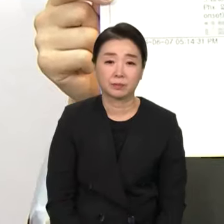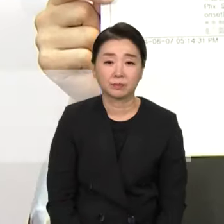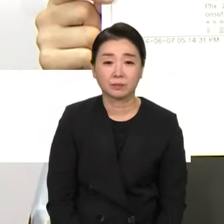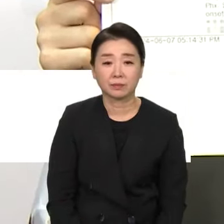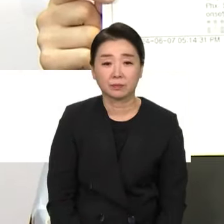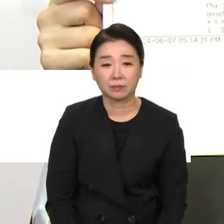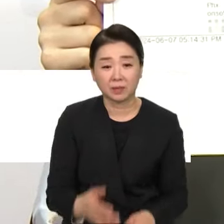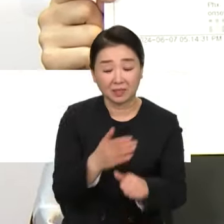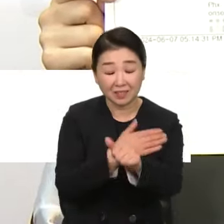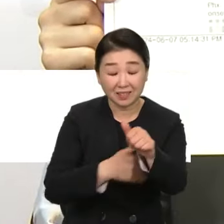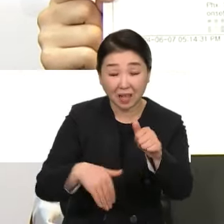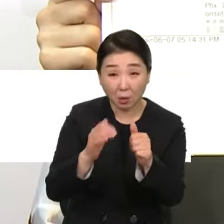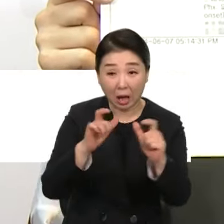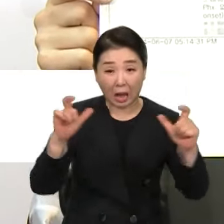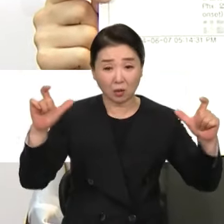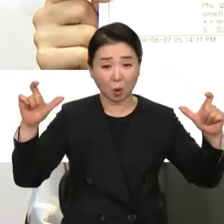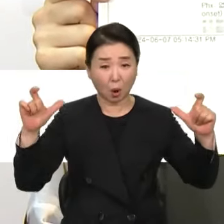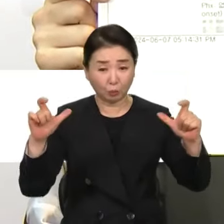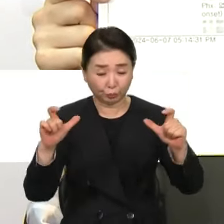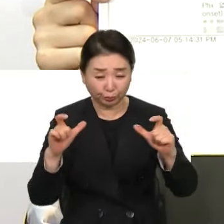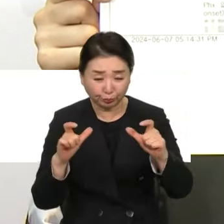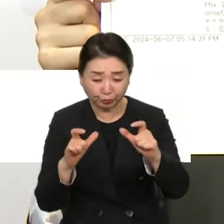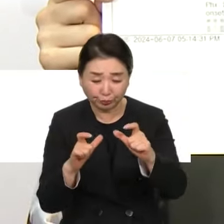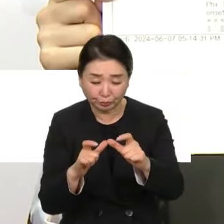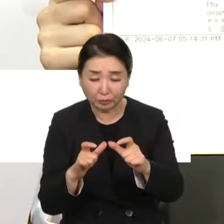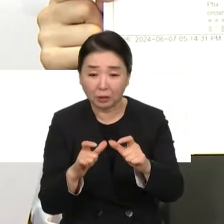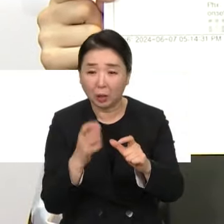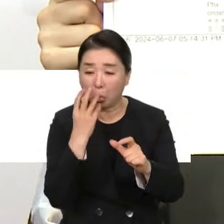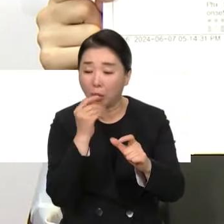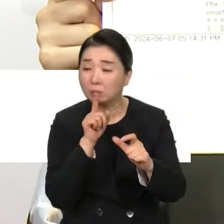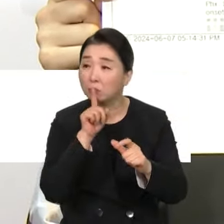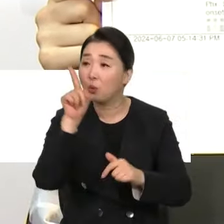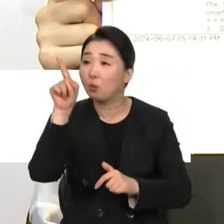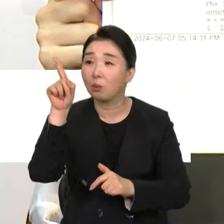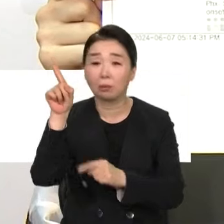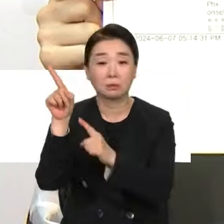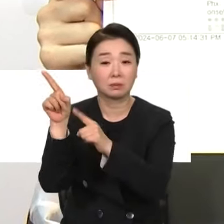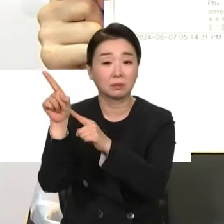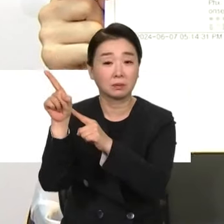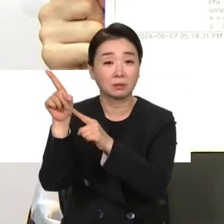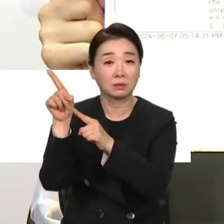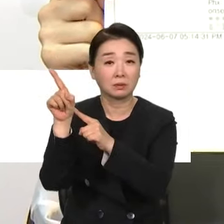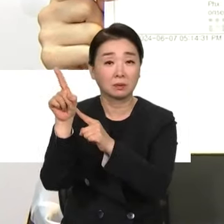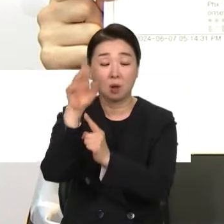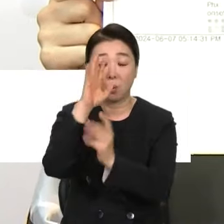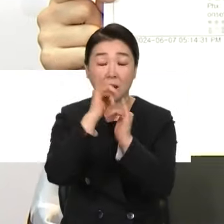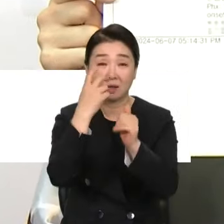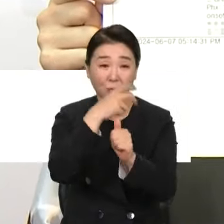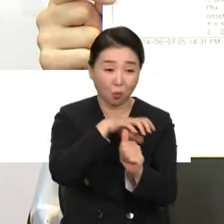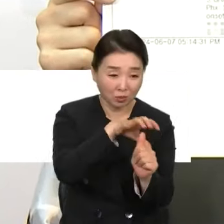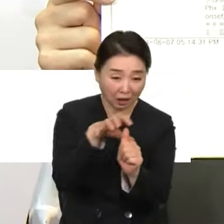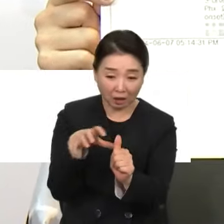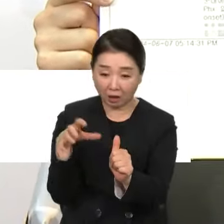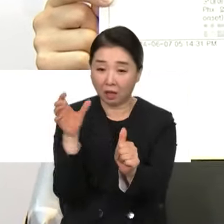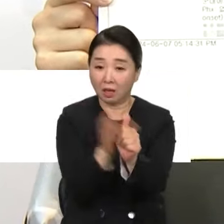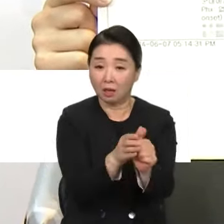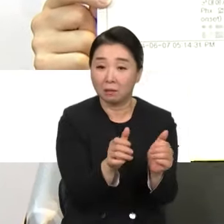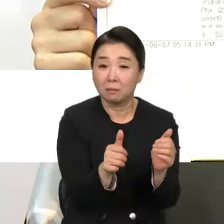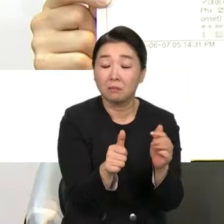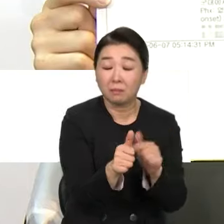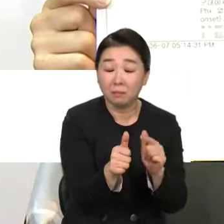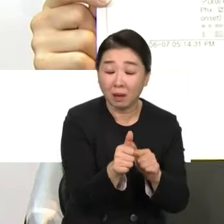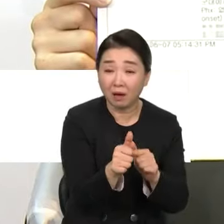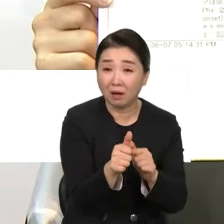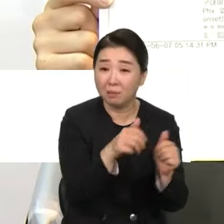얼마든지 상황을 축소해서 보고할 수 있는 우려가 있는 사람을 환자 보호자 역할을 수행할